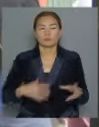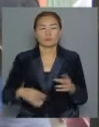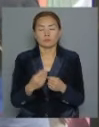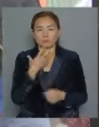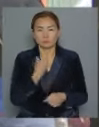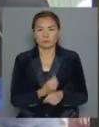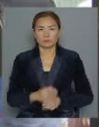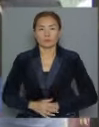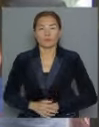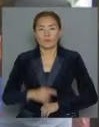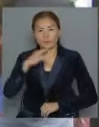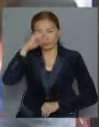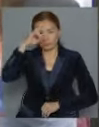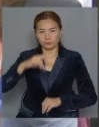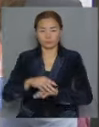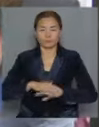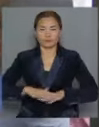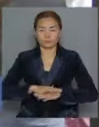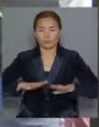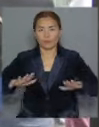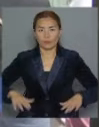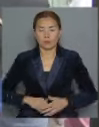өзімде осы Қазақстан халқы ассамблеясында